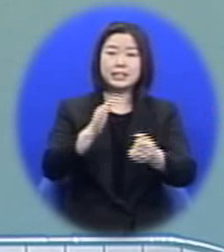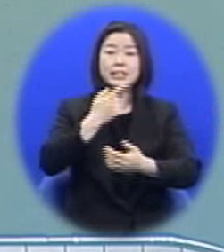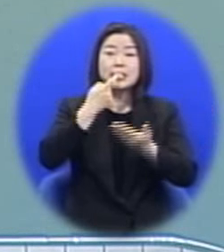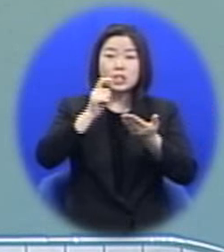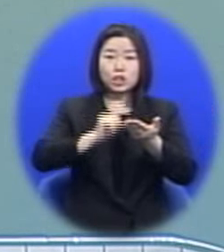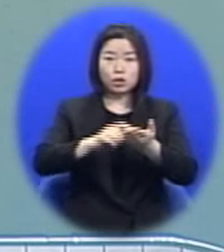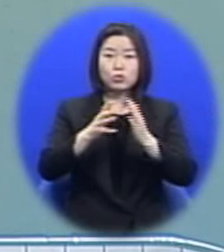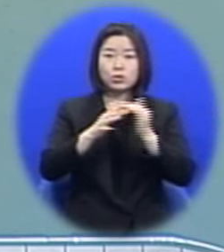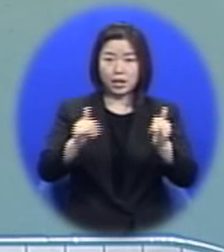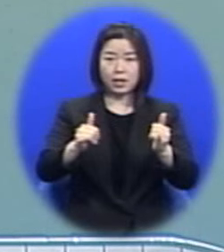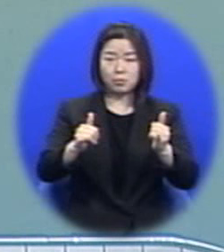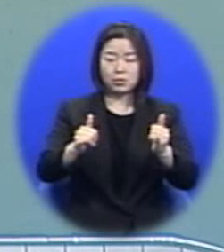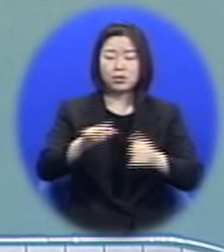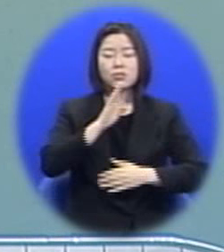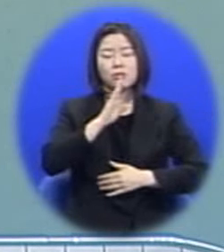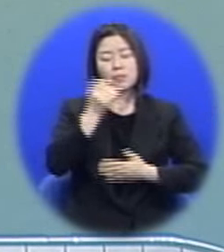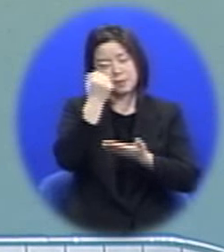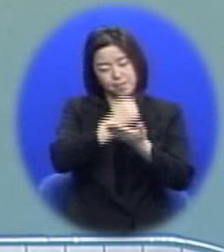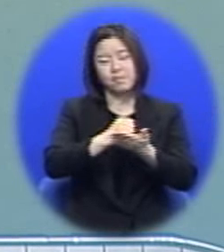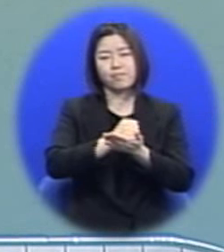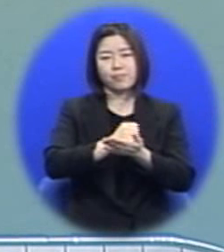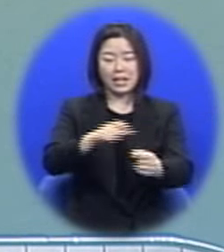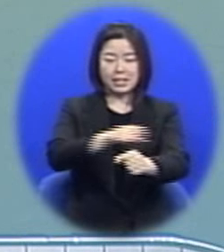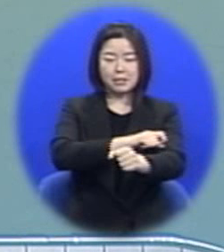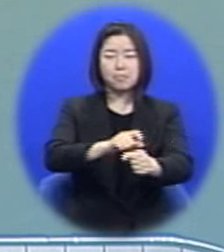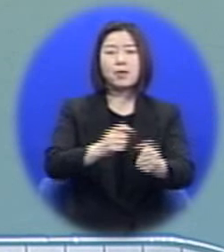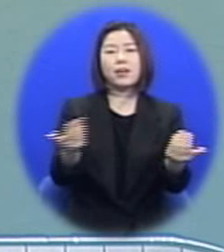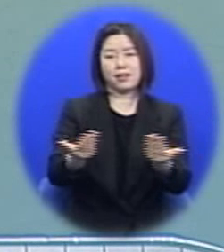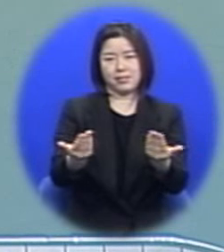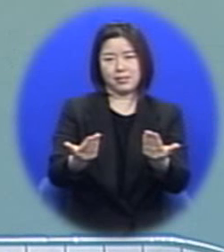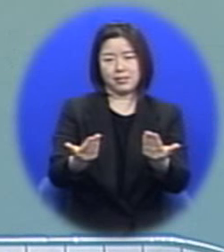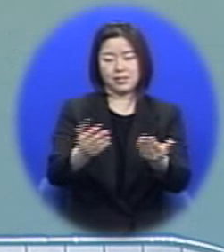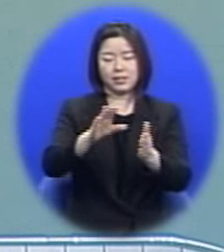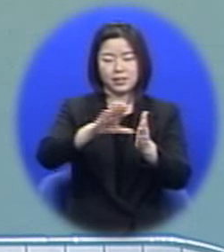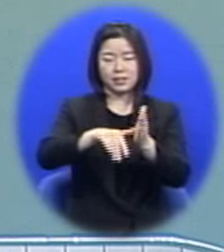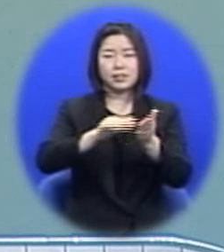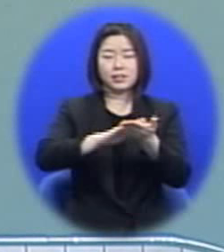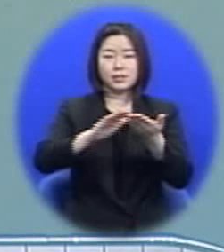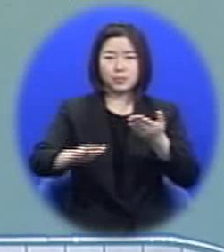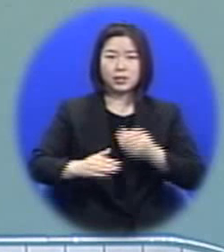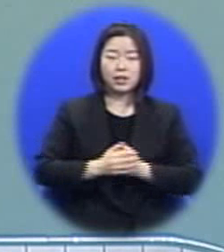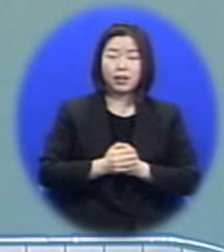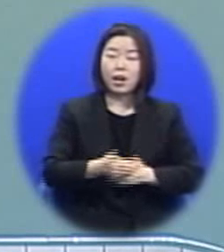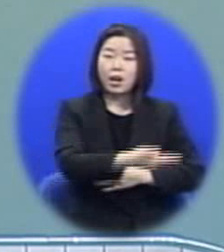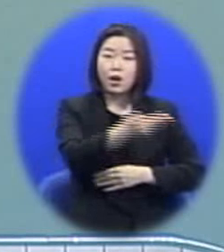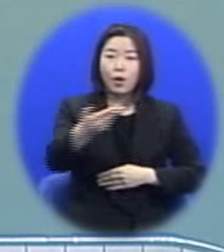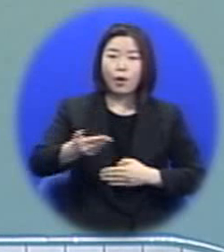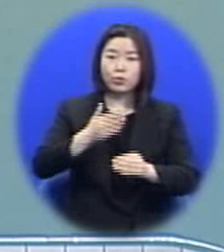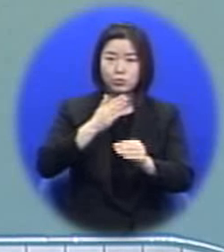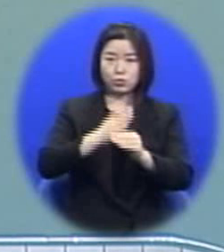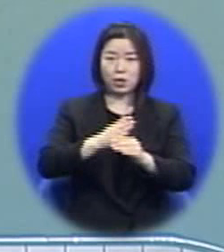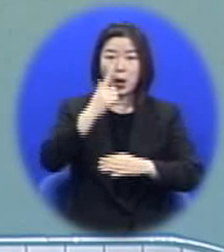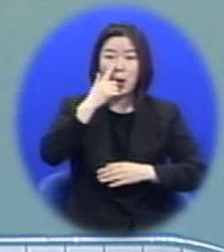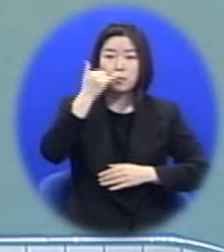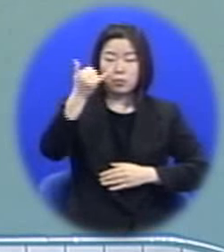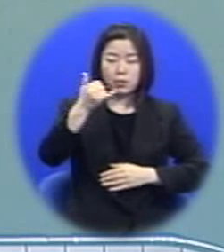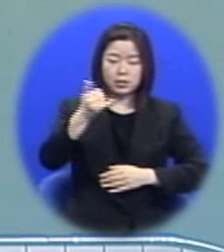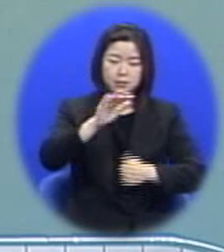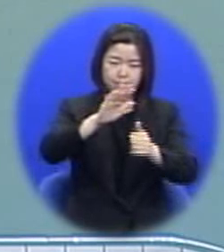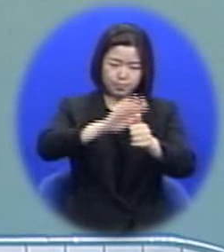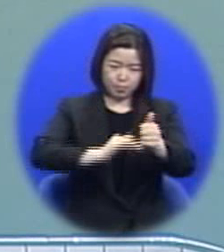아주 행운입니다. 아주 특별한 경우입니다. 여러분 중에 혹시 부모님 공경이 잘 안